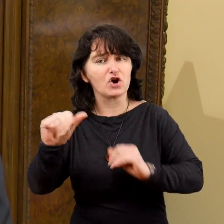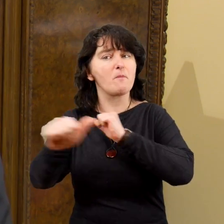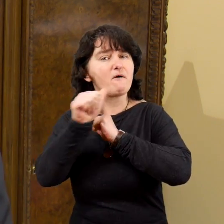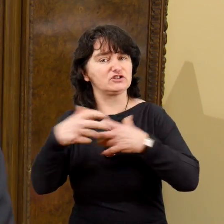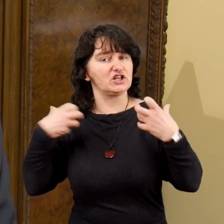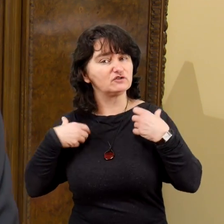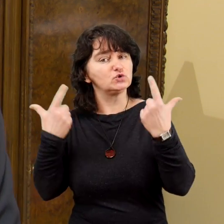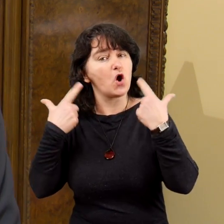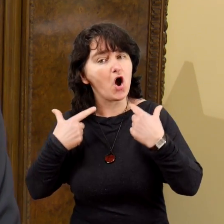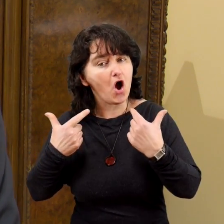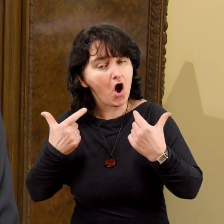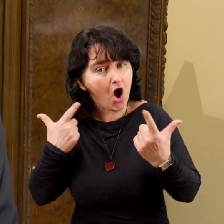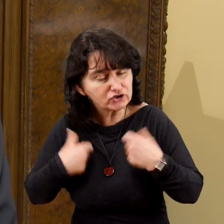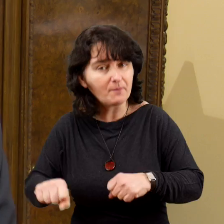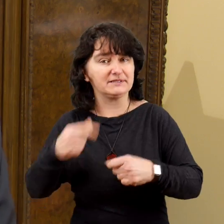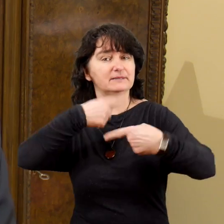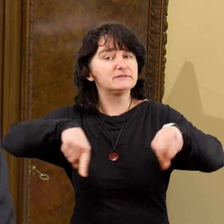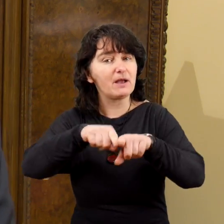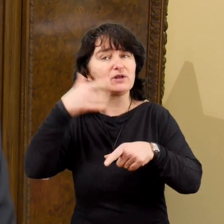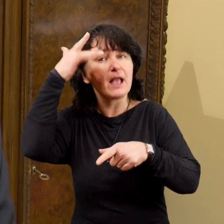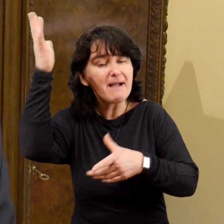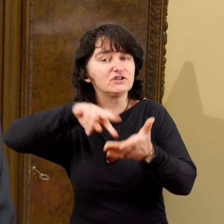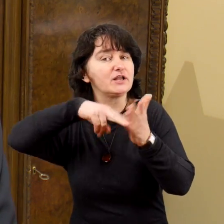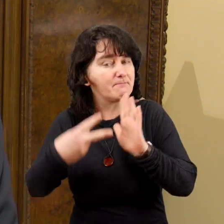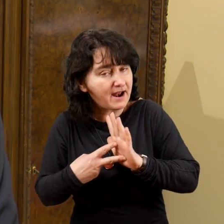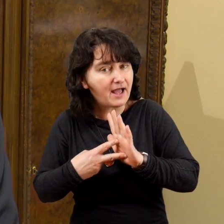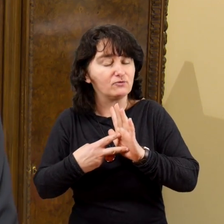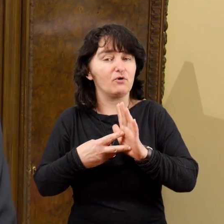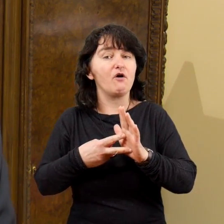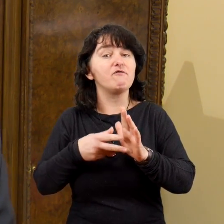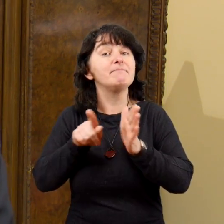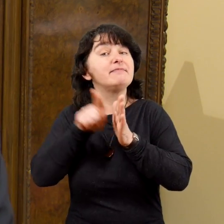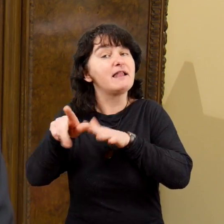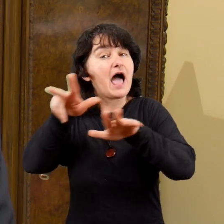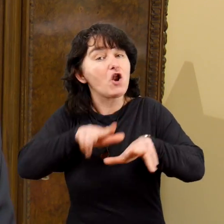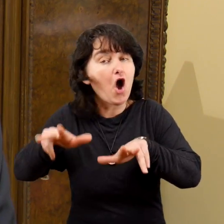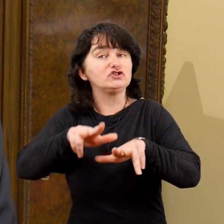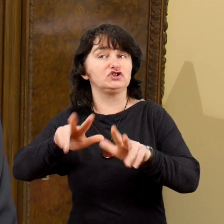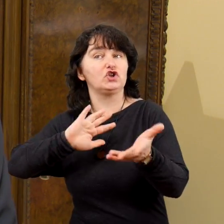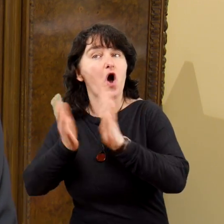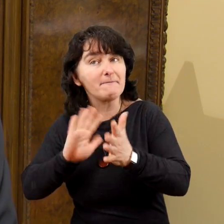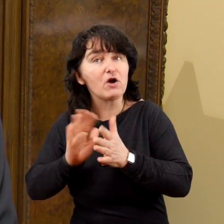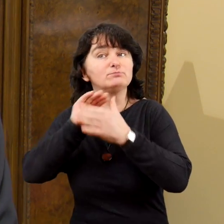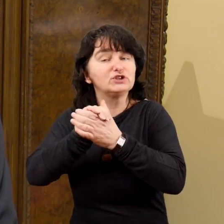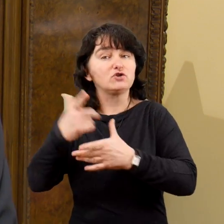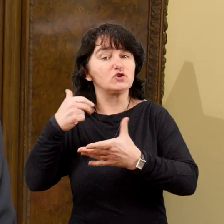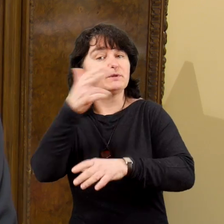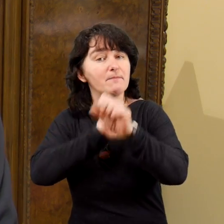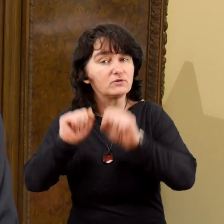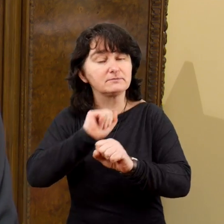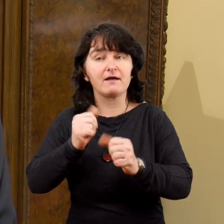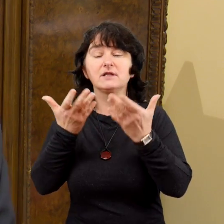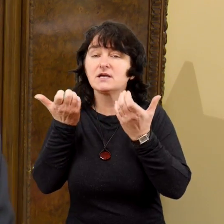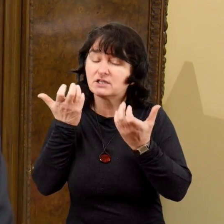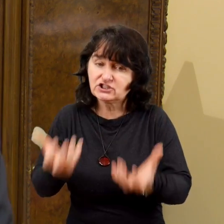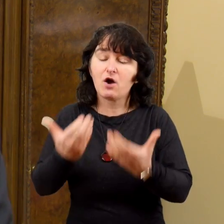najlepszego. Powodzenia w życiu osobistym, spełnienia marzeń, zamierzeń, planów. Rodzinom, opiekunom, przyjaciołom